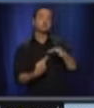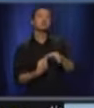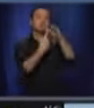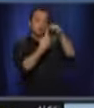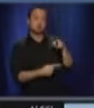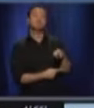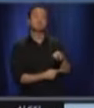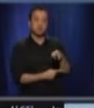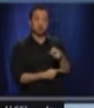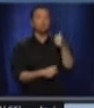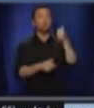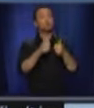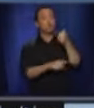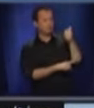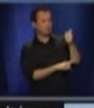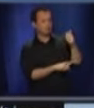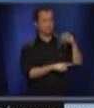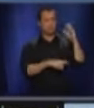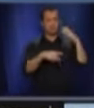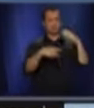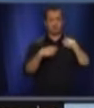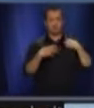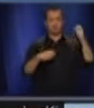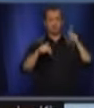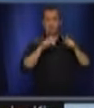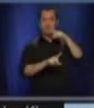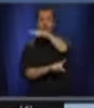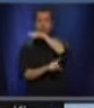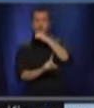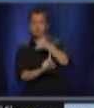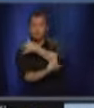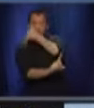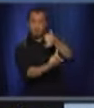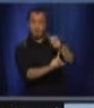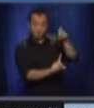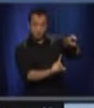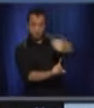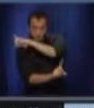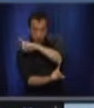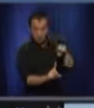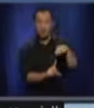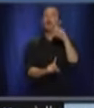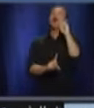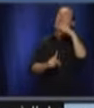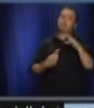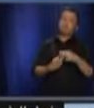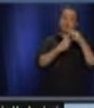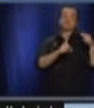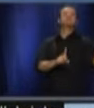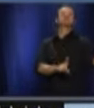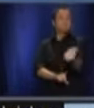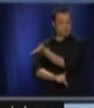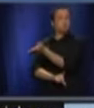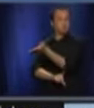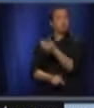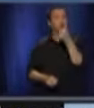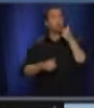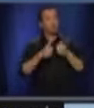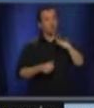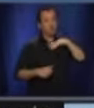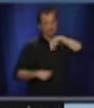demande, par exemple, parce que vous êtes appelé par nos gens de traçage, ou si vous avez des symptômes. Alors, je le répète parce que ça,